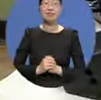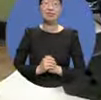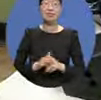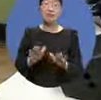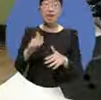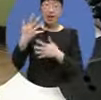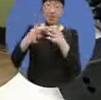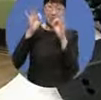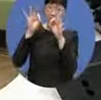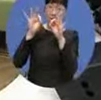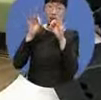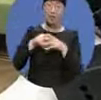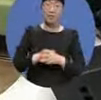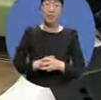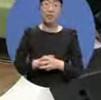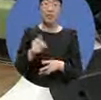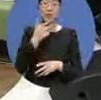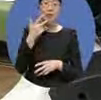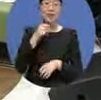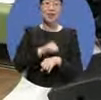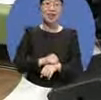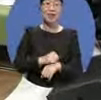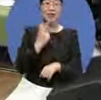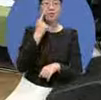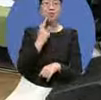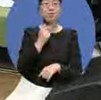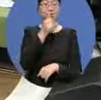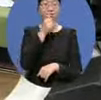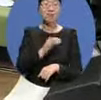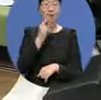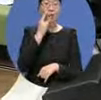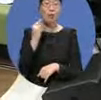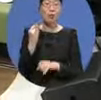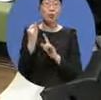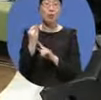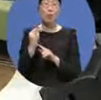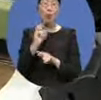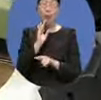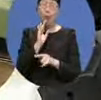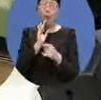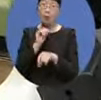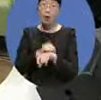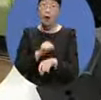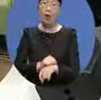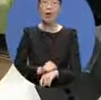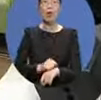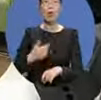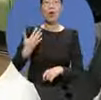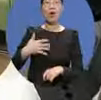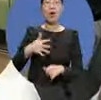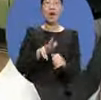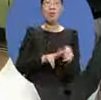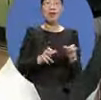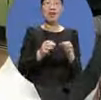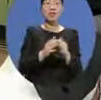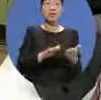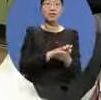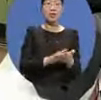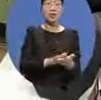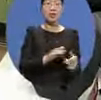아니 화면을 보면서요 영어를 잘하는 것도 부럽지만 어머님들이 어떻게 저렇게 잘하실 수가 있죠? 막 마켓놀이,